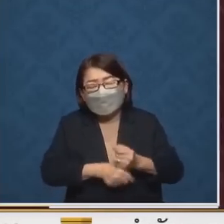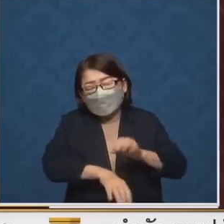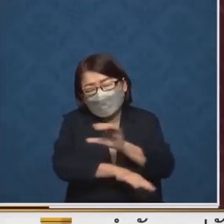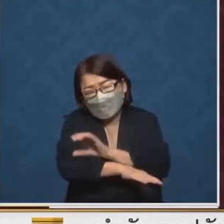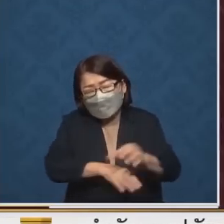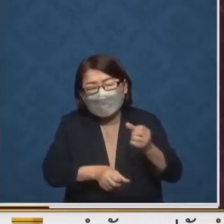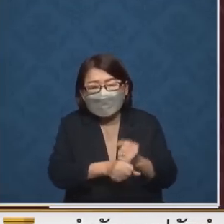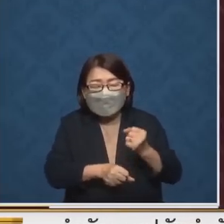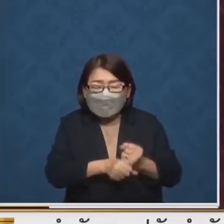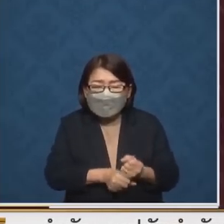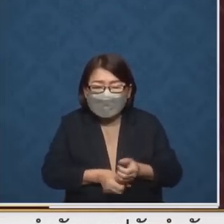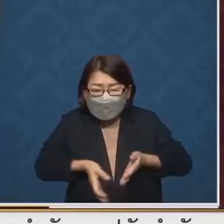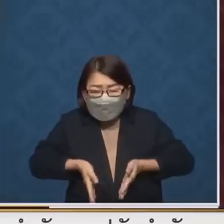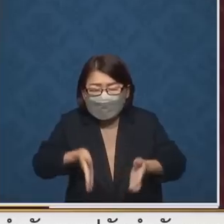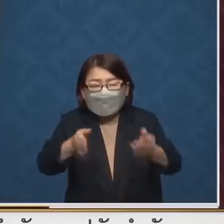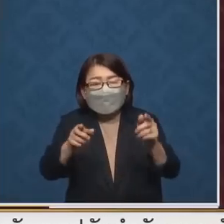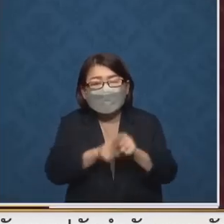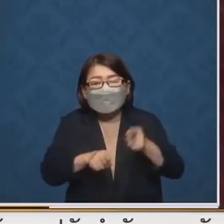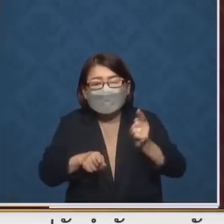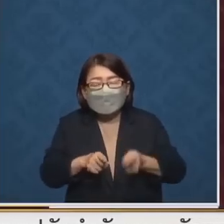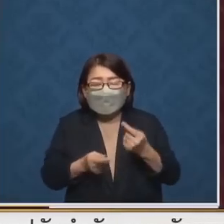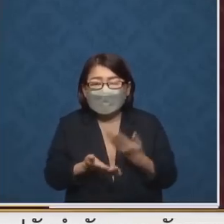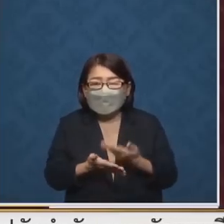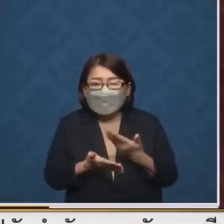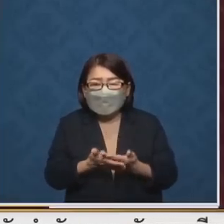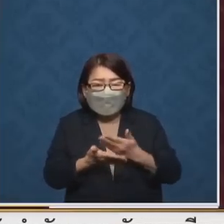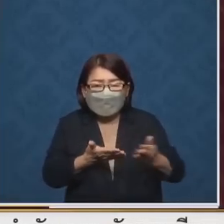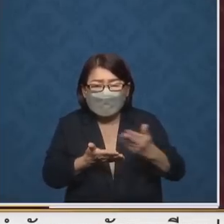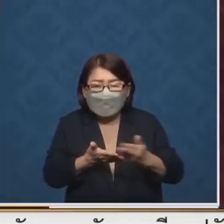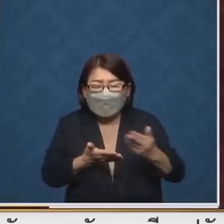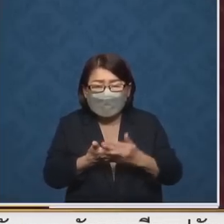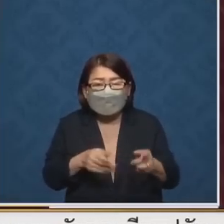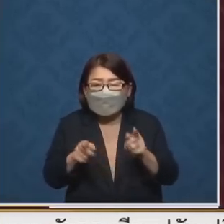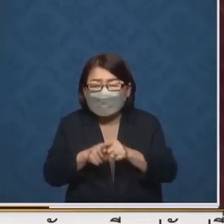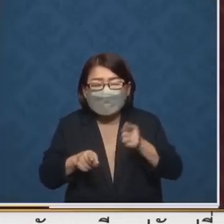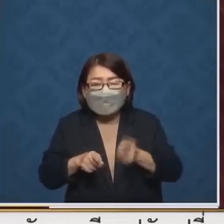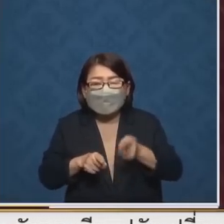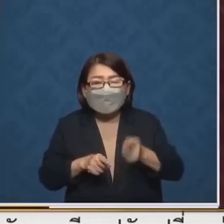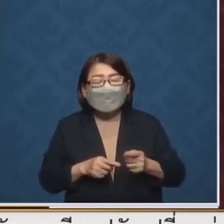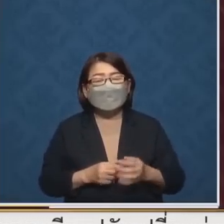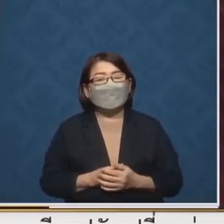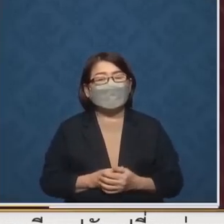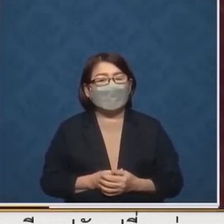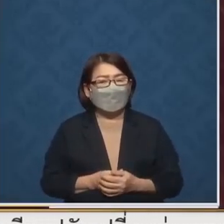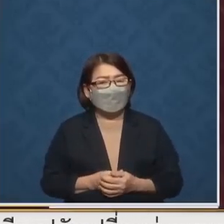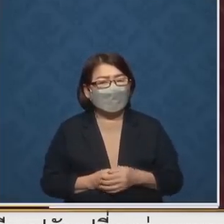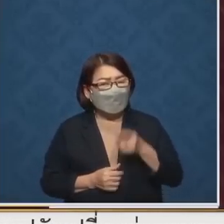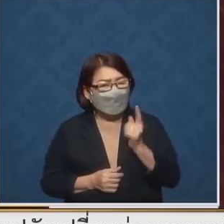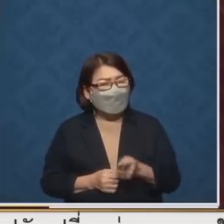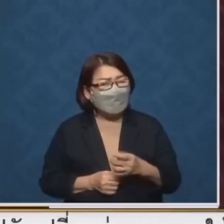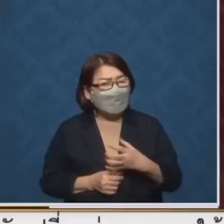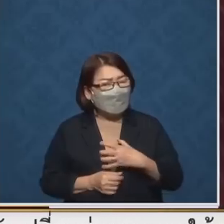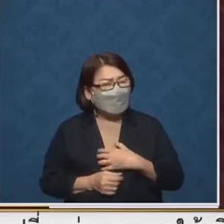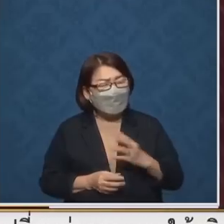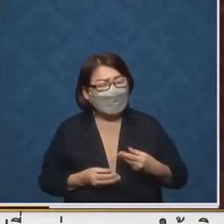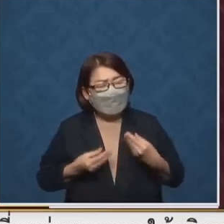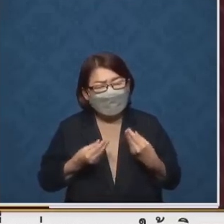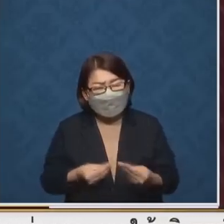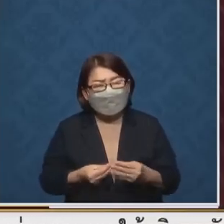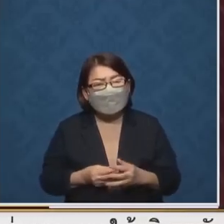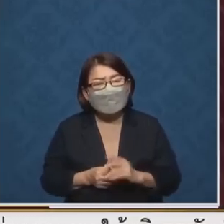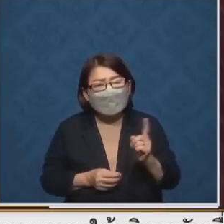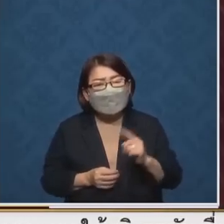ัดถนนเหมือนเดิม เงินฟุ่มเฟื้ยที่ไม่ควรจะใช้ใช้เหมือนเดิมที่ไม่น่าให้อภัยที่สุคือปี 65